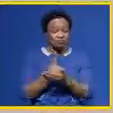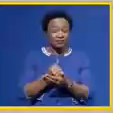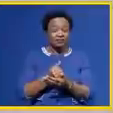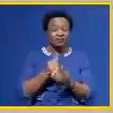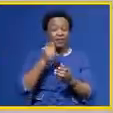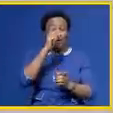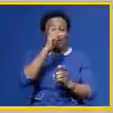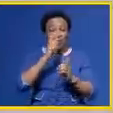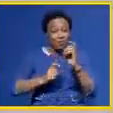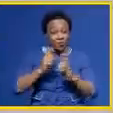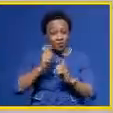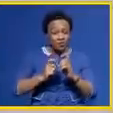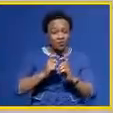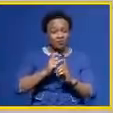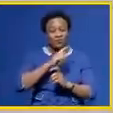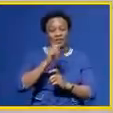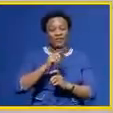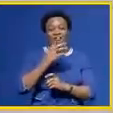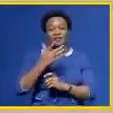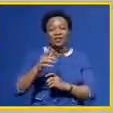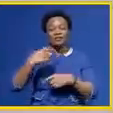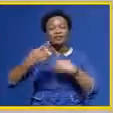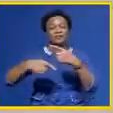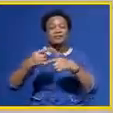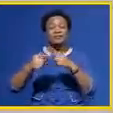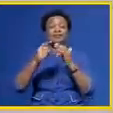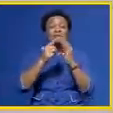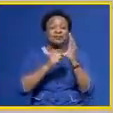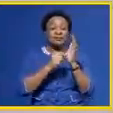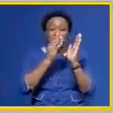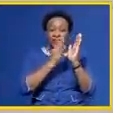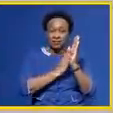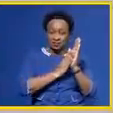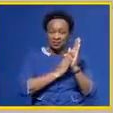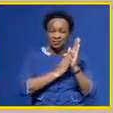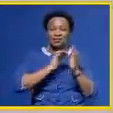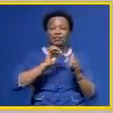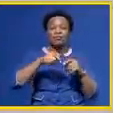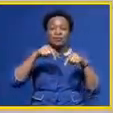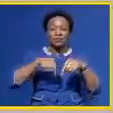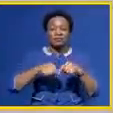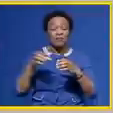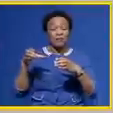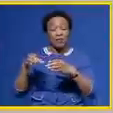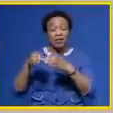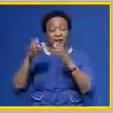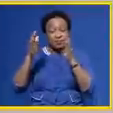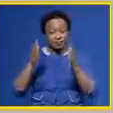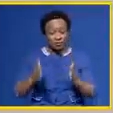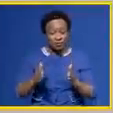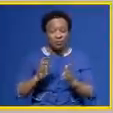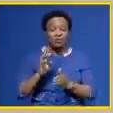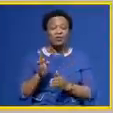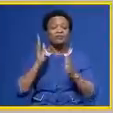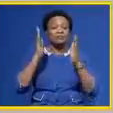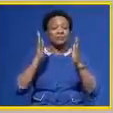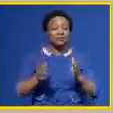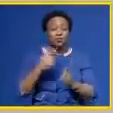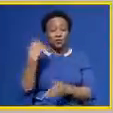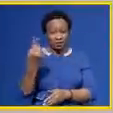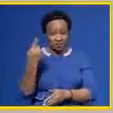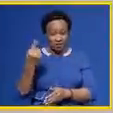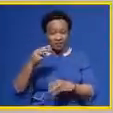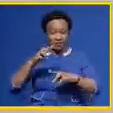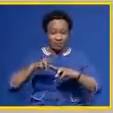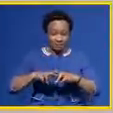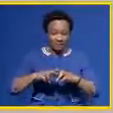Zanzibar kupitia Chama cha Mapinduzi utaendelea Julai 9 mwaka huu, ambapo kamati kuu ya halmashauri kuu ya taifa itaketi kwa ajili